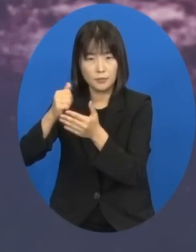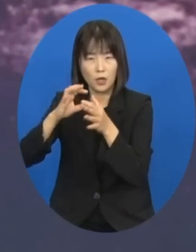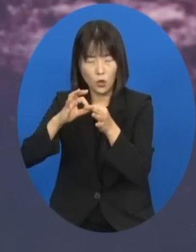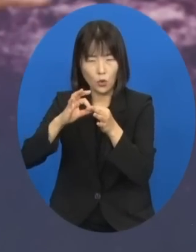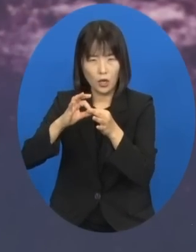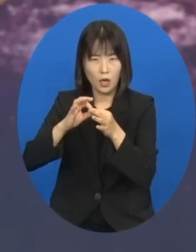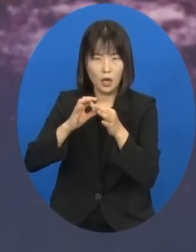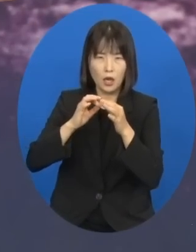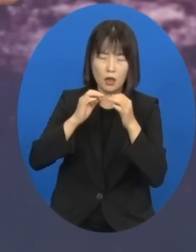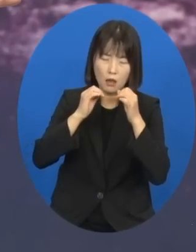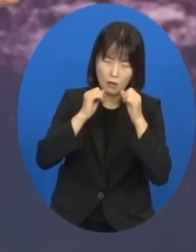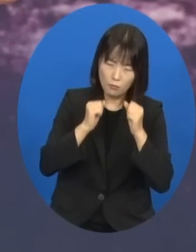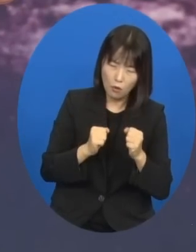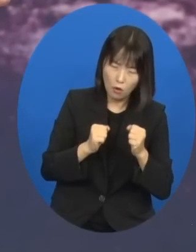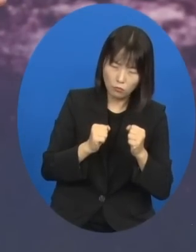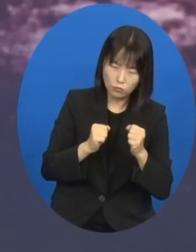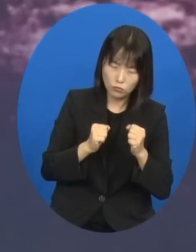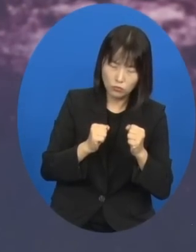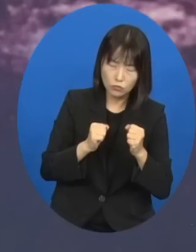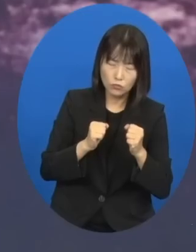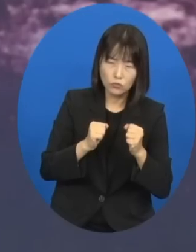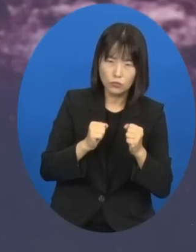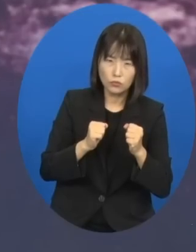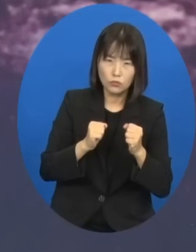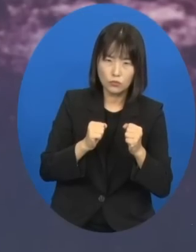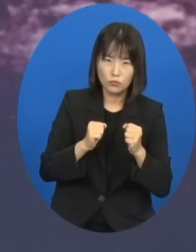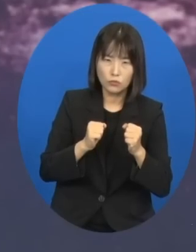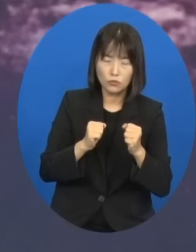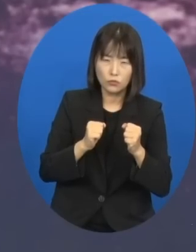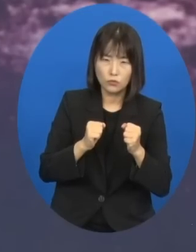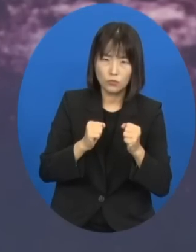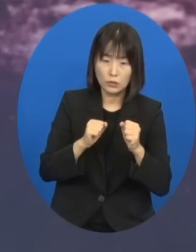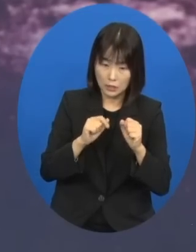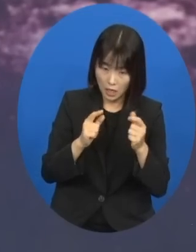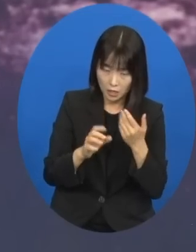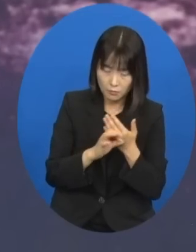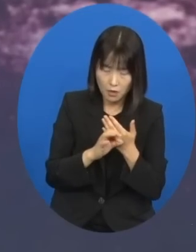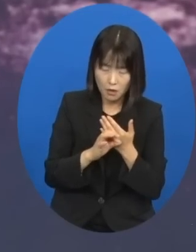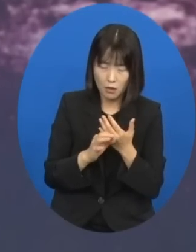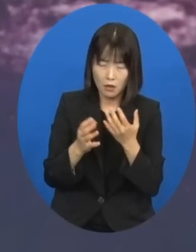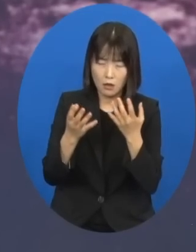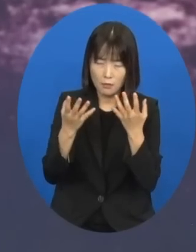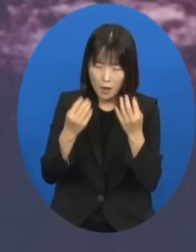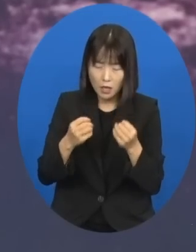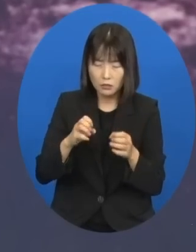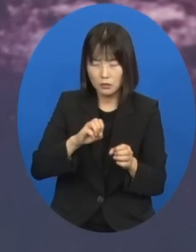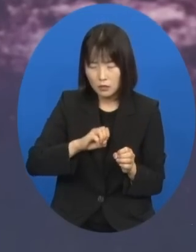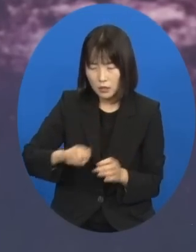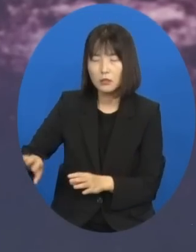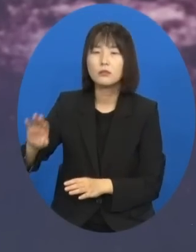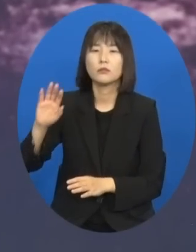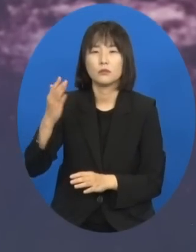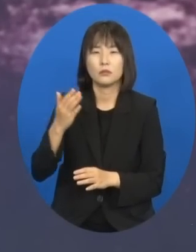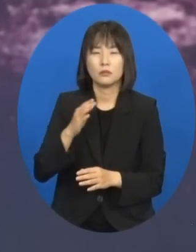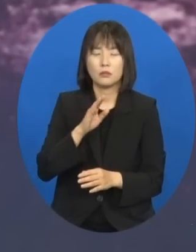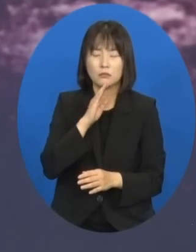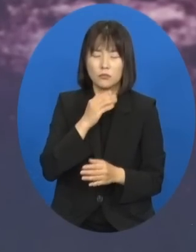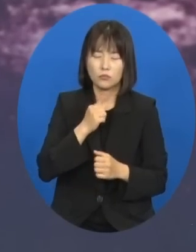여러분 놓치게 되고요 많은 것을 잃어버리게 돼요. 여러분 주의하셔야 된다는